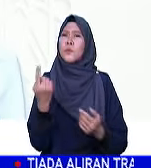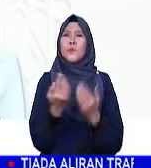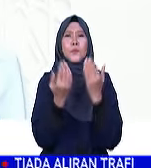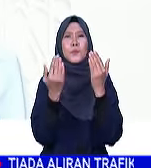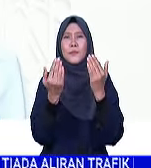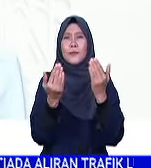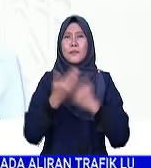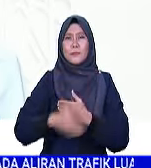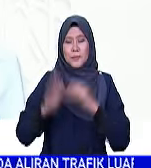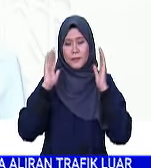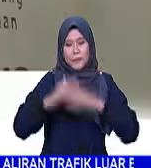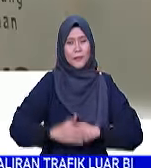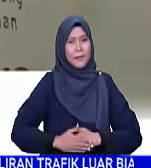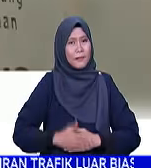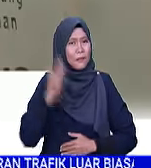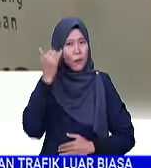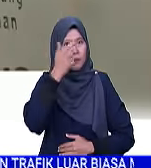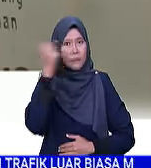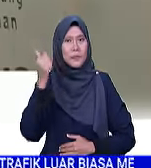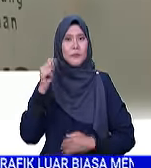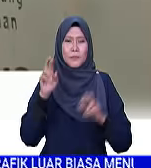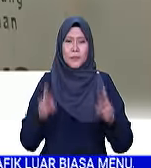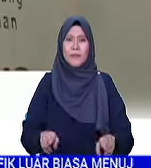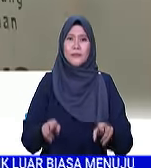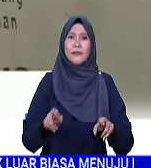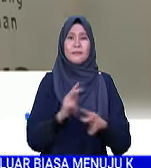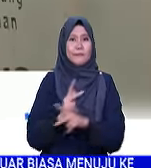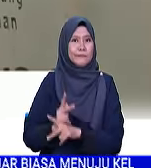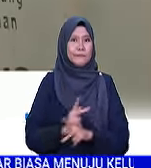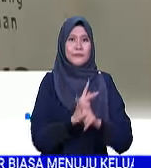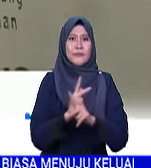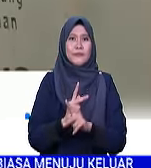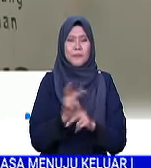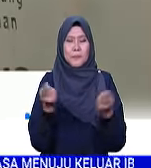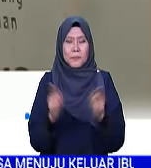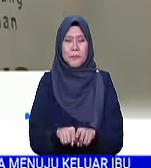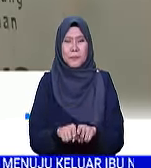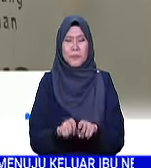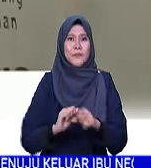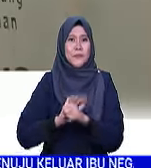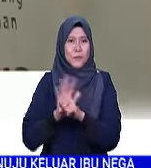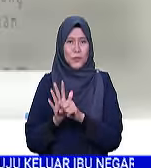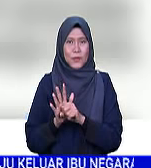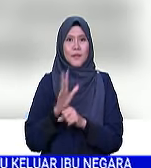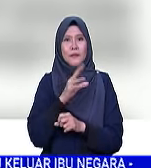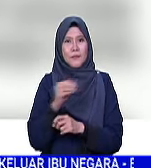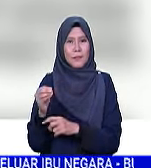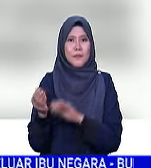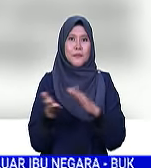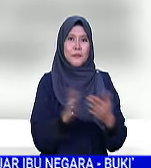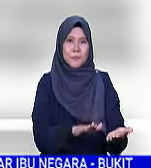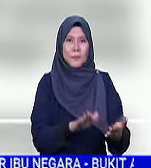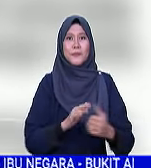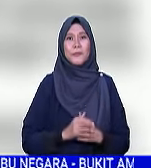setiap kali selepas solat agar rakyat terus dilindungi dan dijauhkan daripada musibah wabak COVID-19 dan